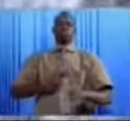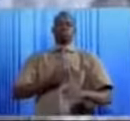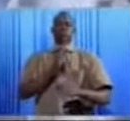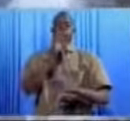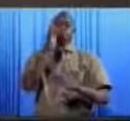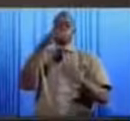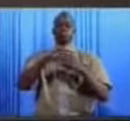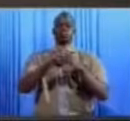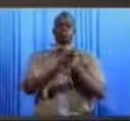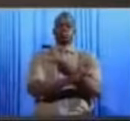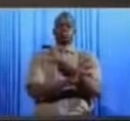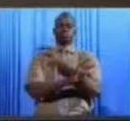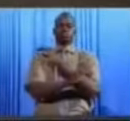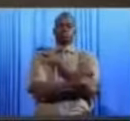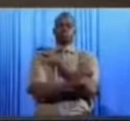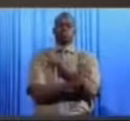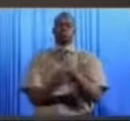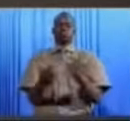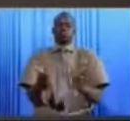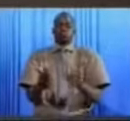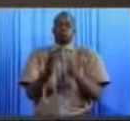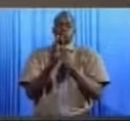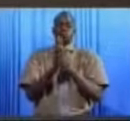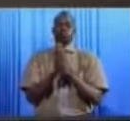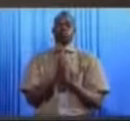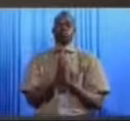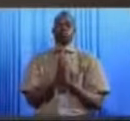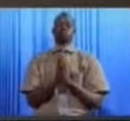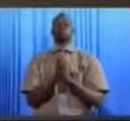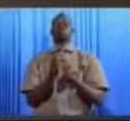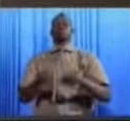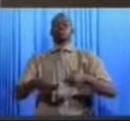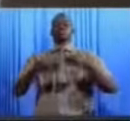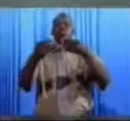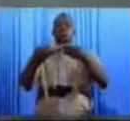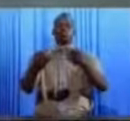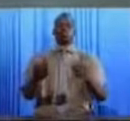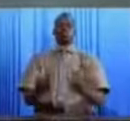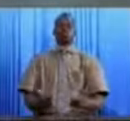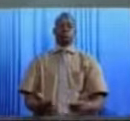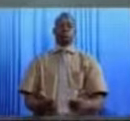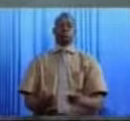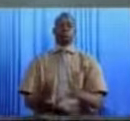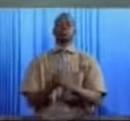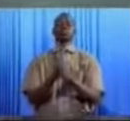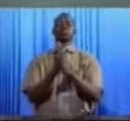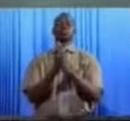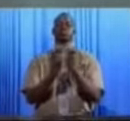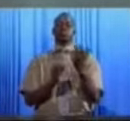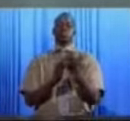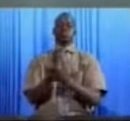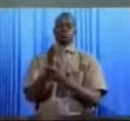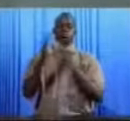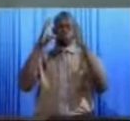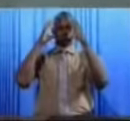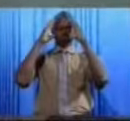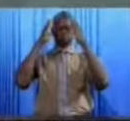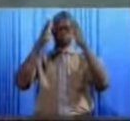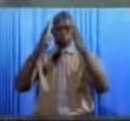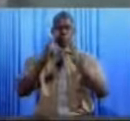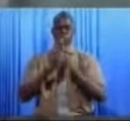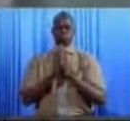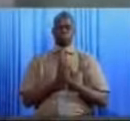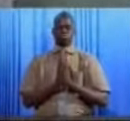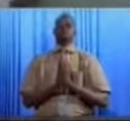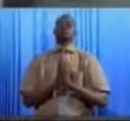province du soum ce lieu de culte d'un certain standing offre un cadre idéal aux fidèles musulmans de la localité pour prier et à implorer